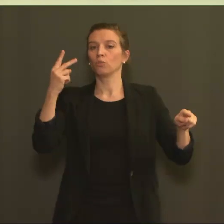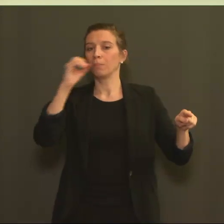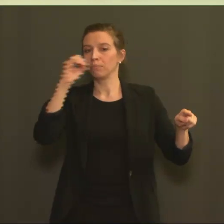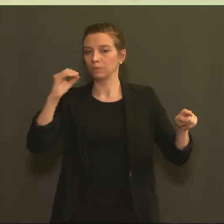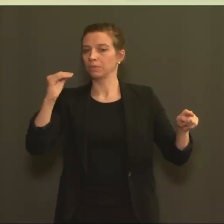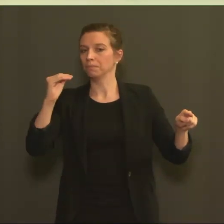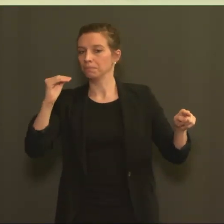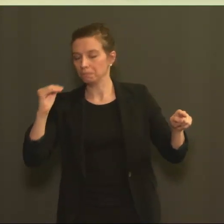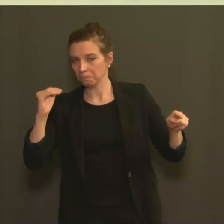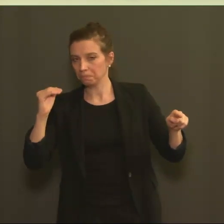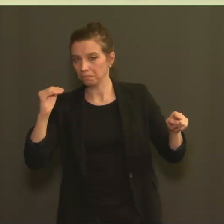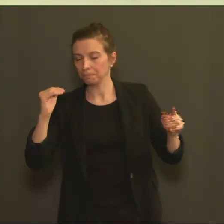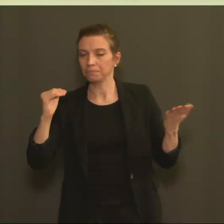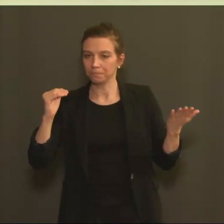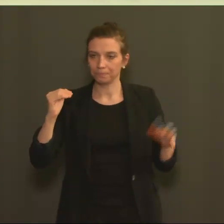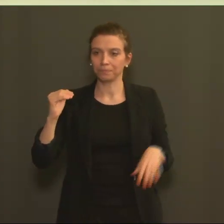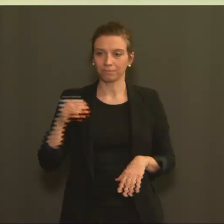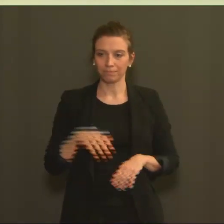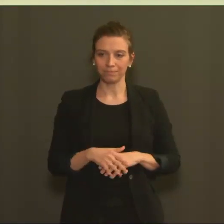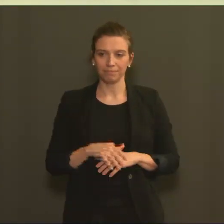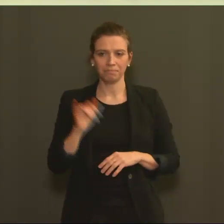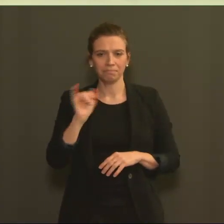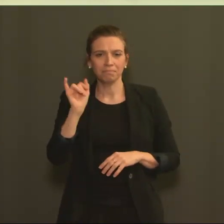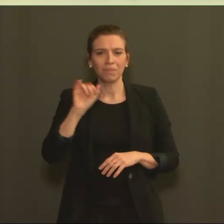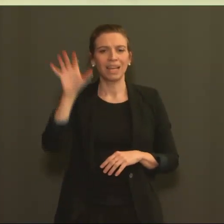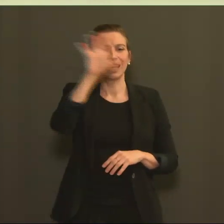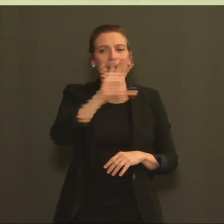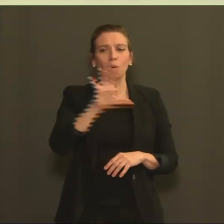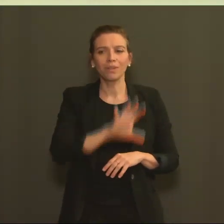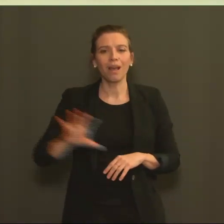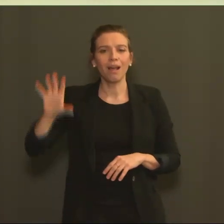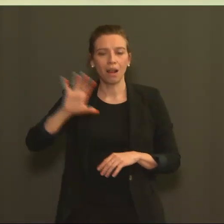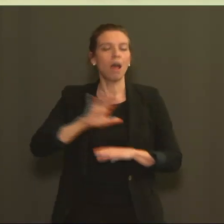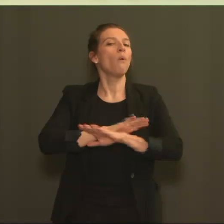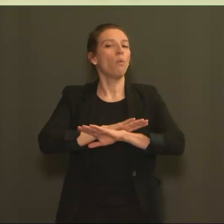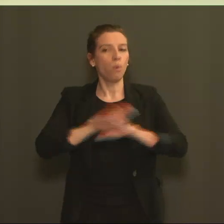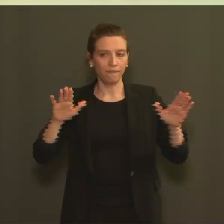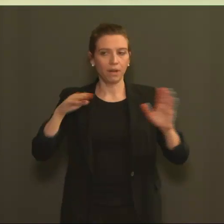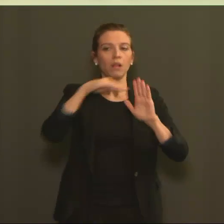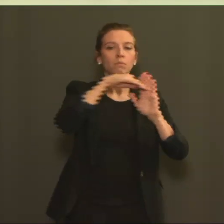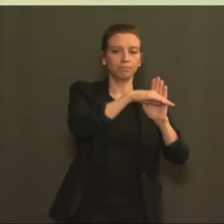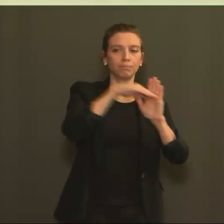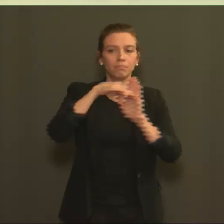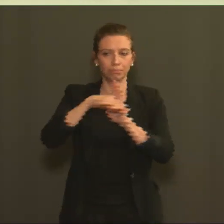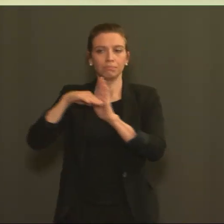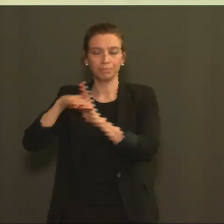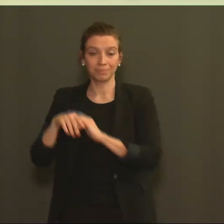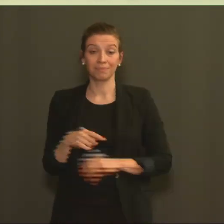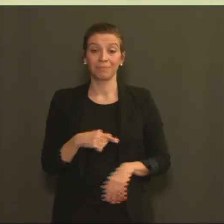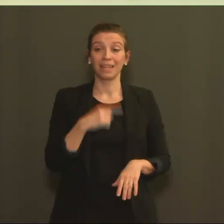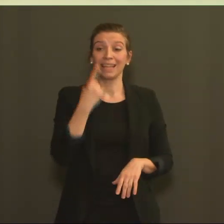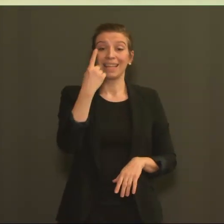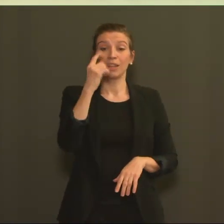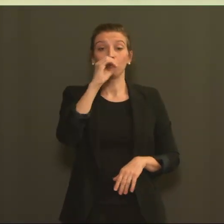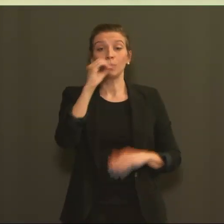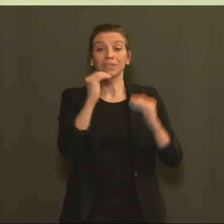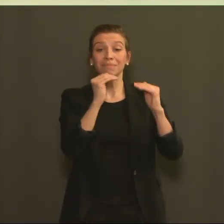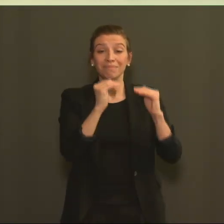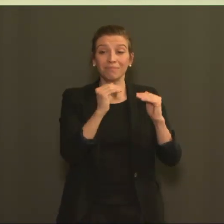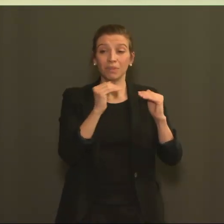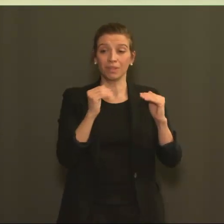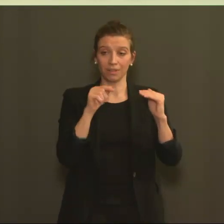gewesten gaande van miniem procent in vlaanderen tot -6% in brussel en -8%